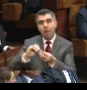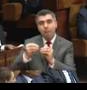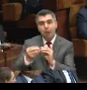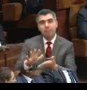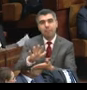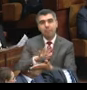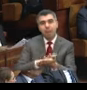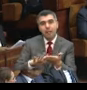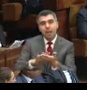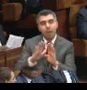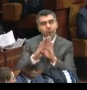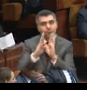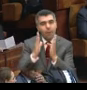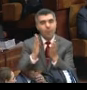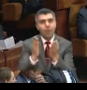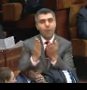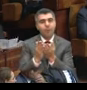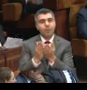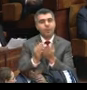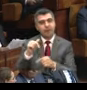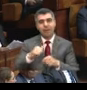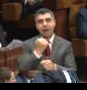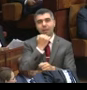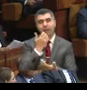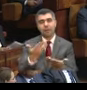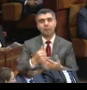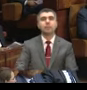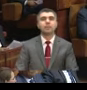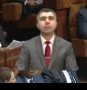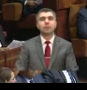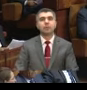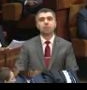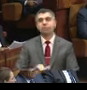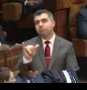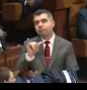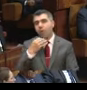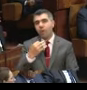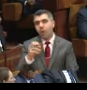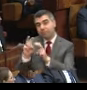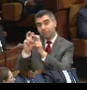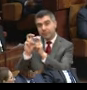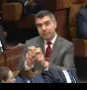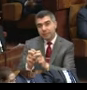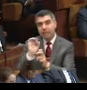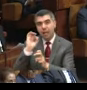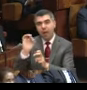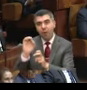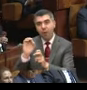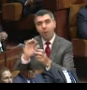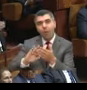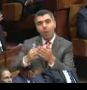المتعلق بهذه المنظومه المتعلقه بالتعليم الاولي، بحيث انه اصغر نسبه هناك،